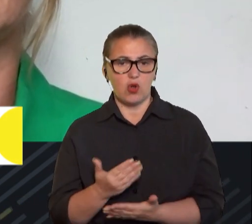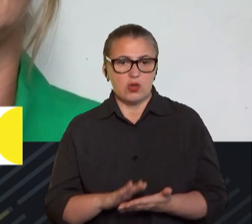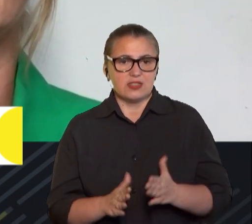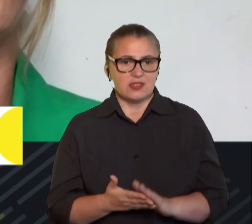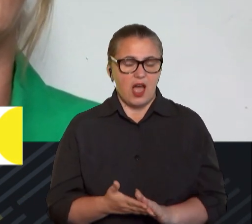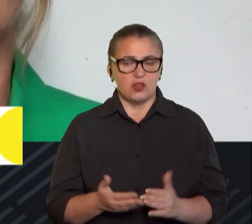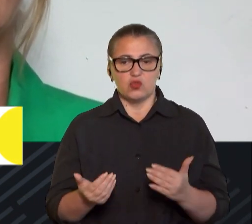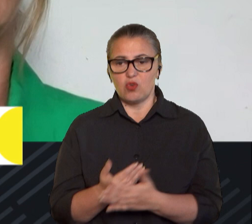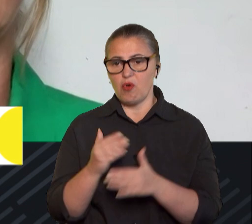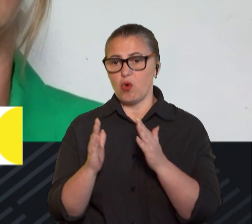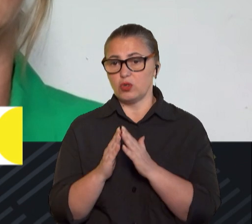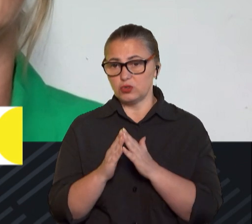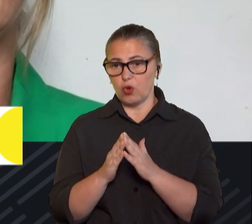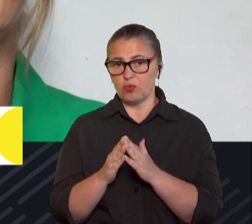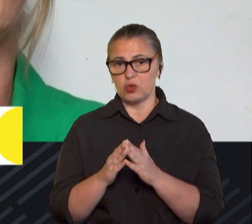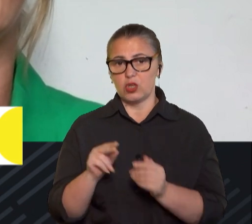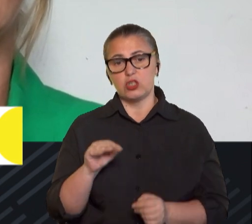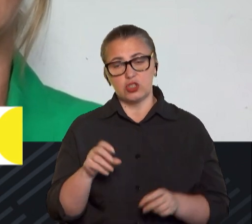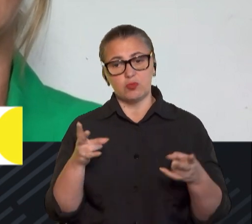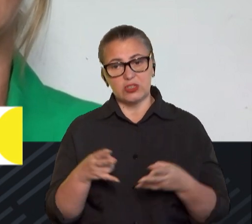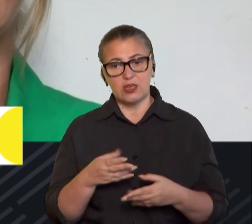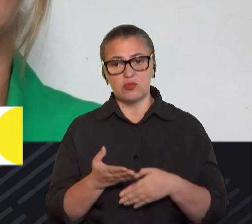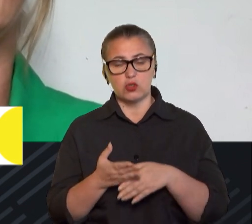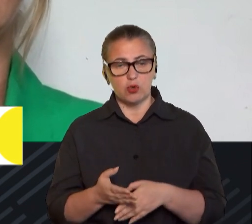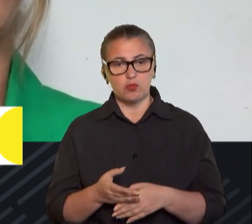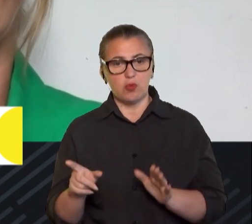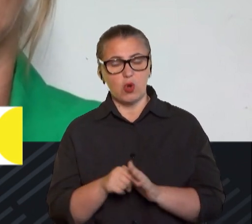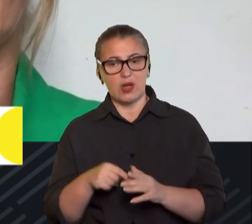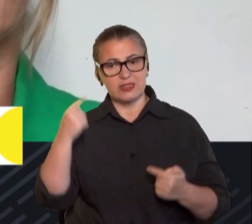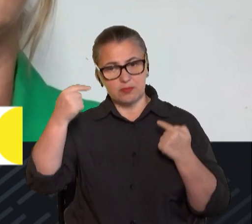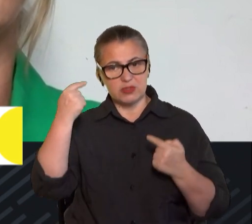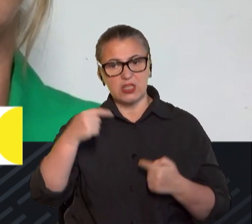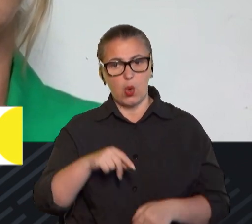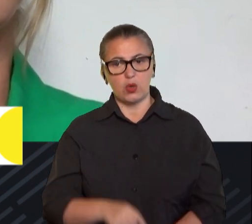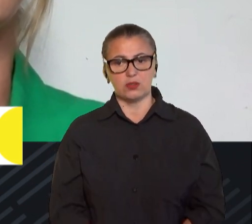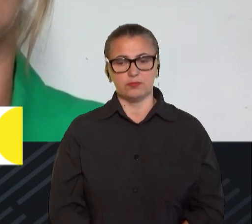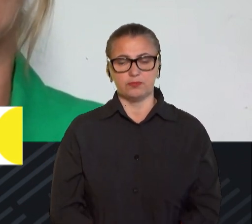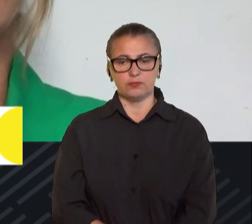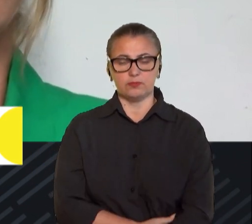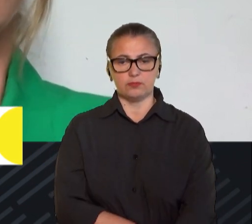стану, нового дому? Чи потрібна їм допомога із психологами, зокрема?